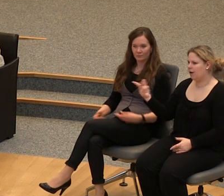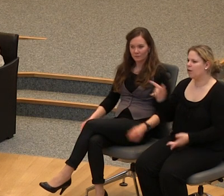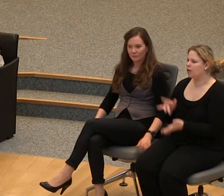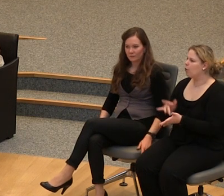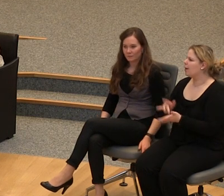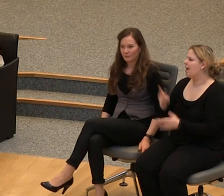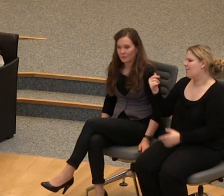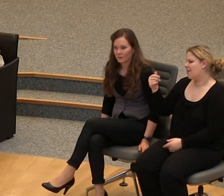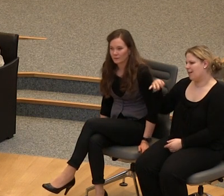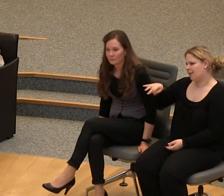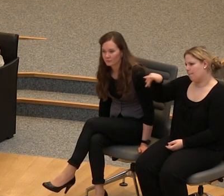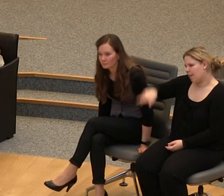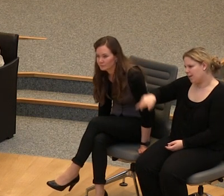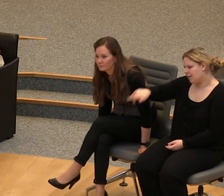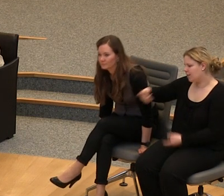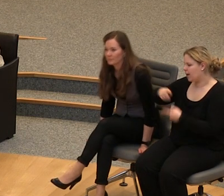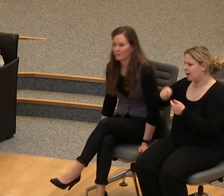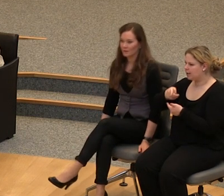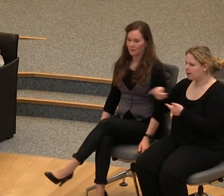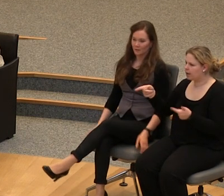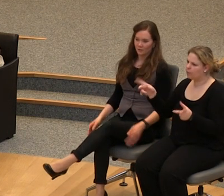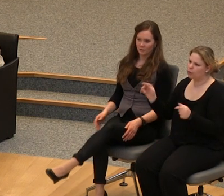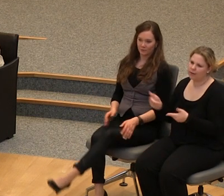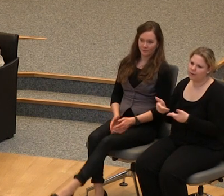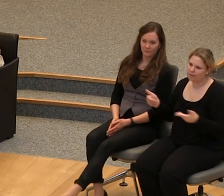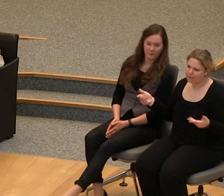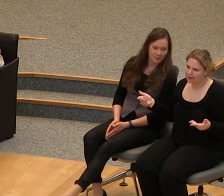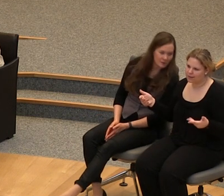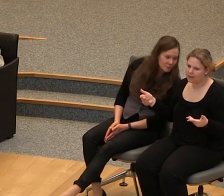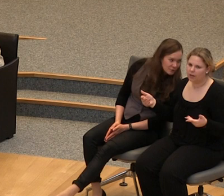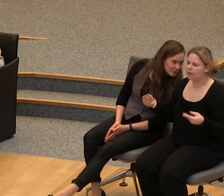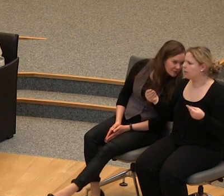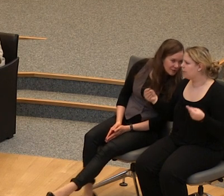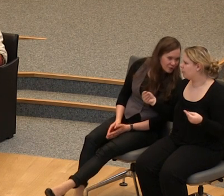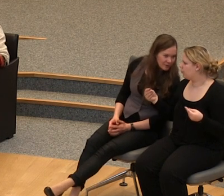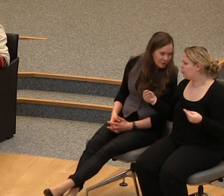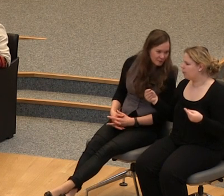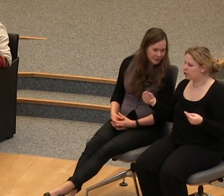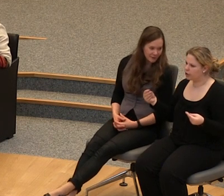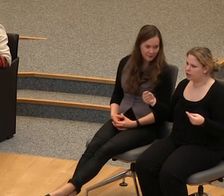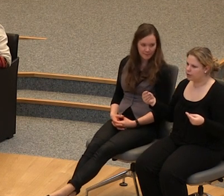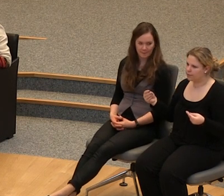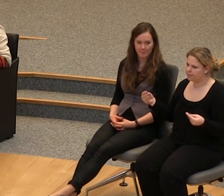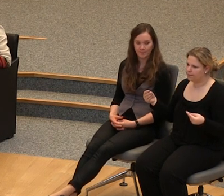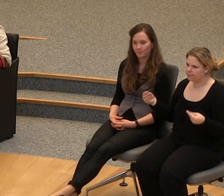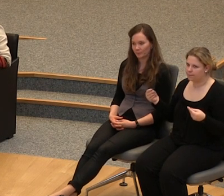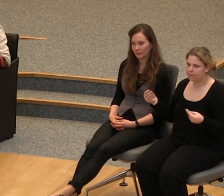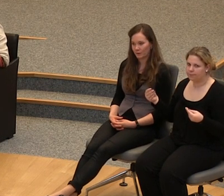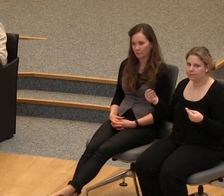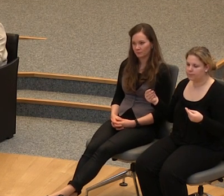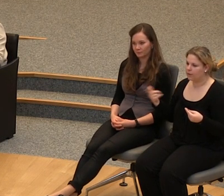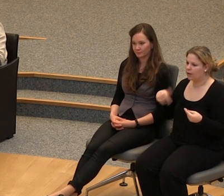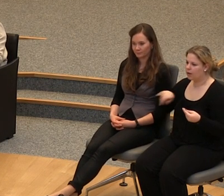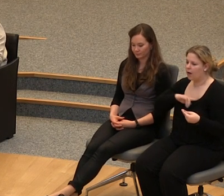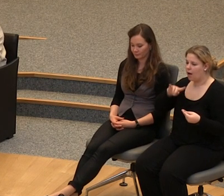andere. Das heißt, es findet dann die Auseinandersetzung auf einer anderen Ebene, hoffentlich